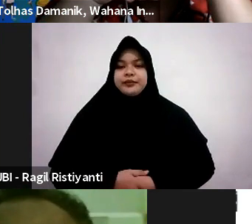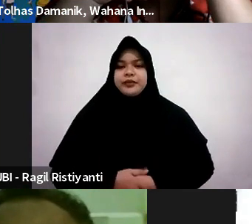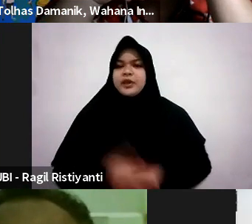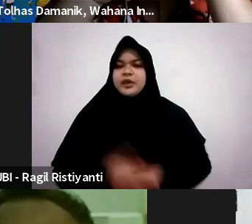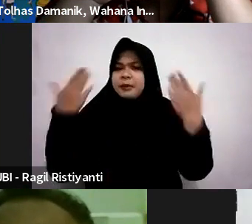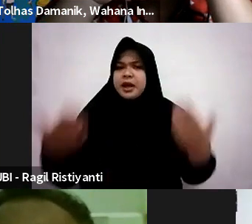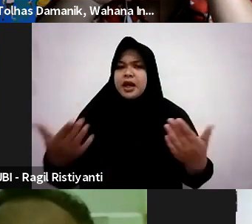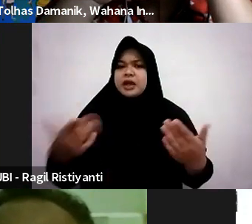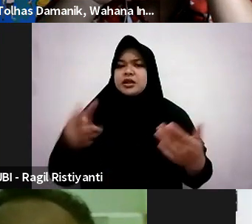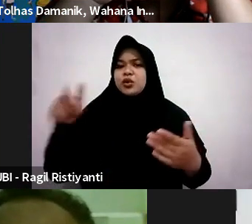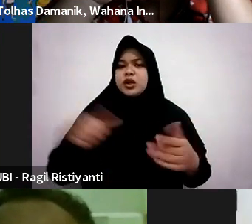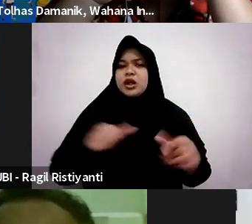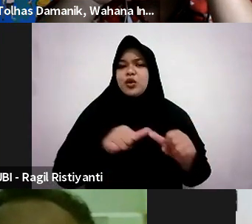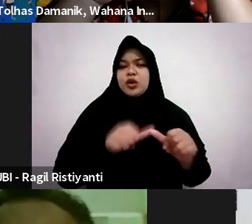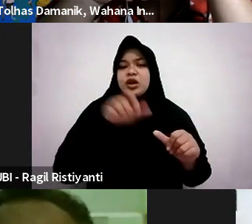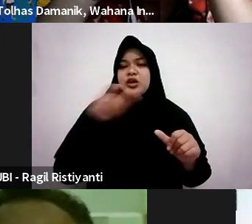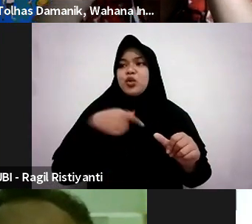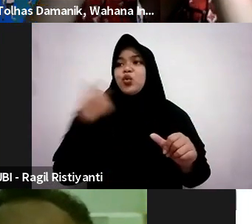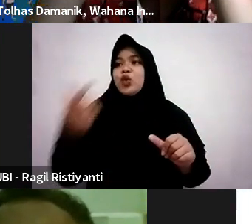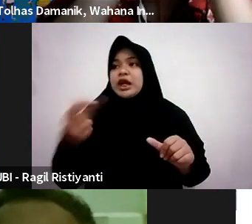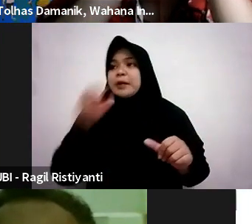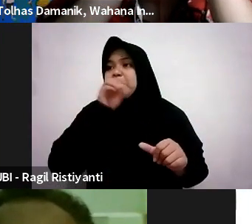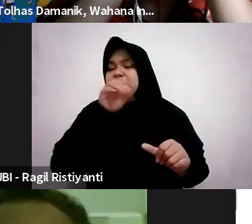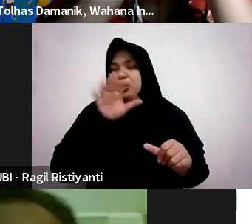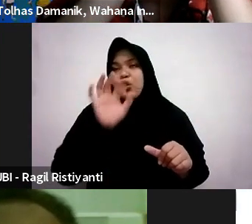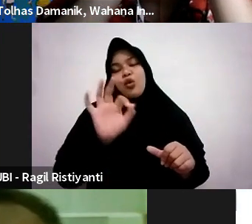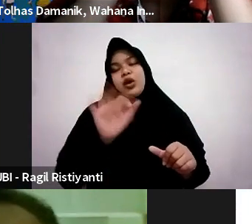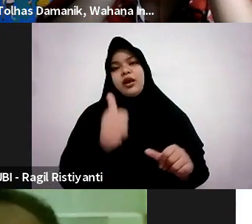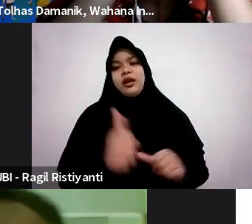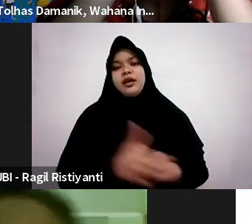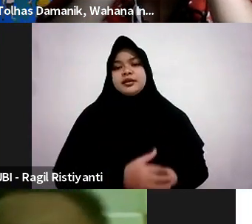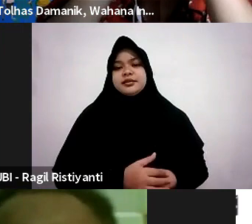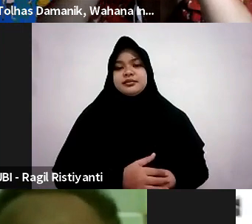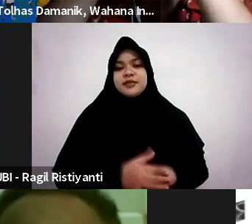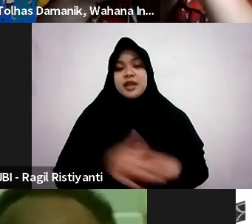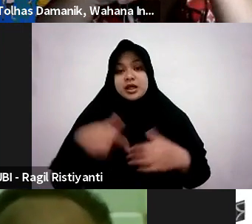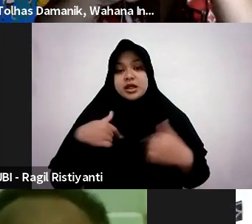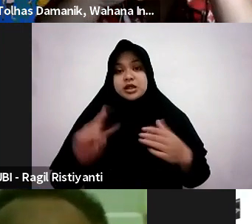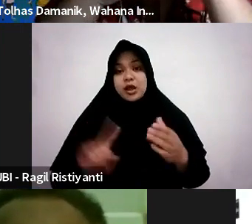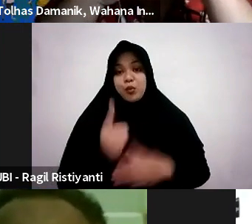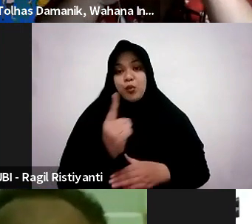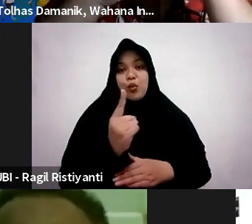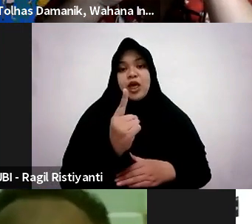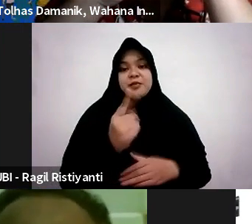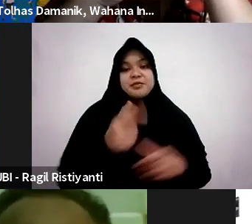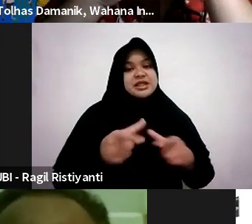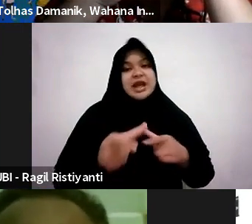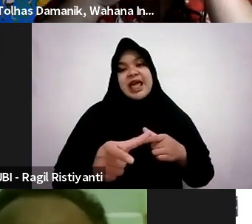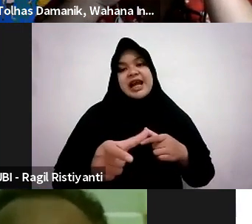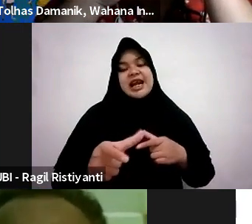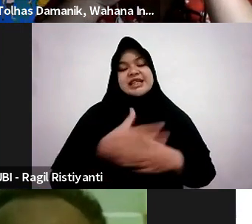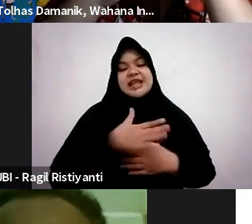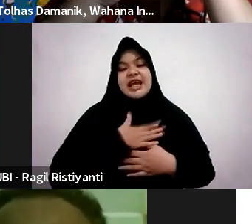dia diundang jadi pembicara gitu Oke saya mulailah ke pengembaraan saya dan apa namanya